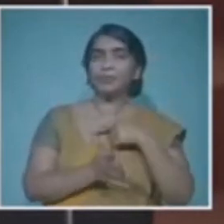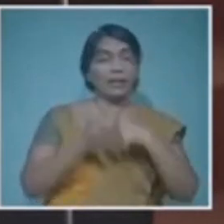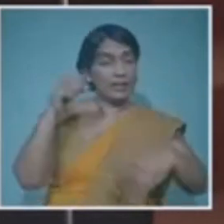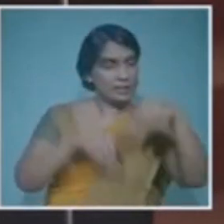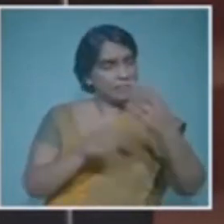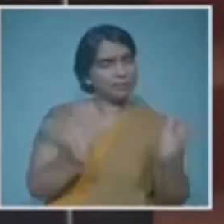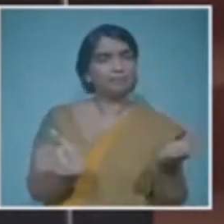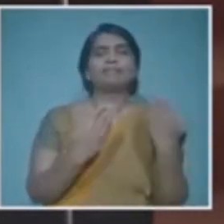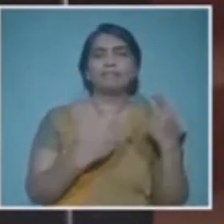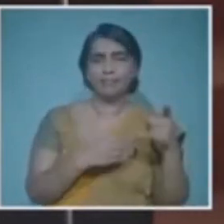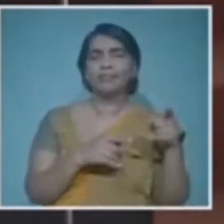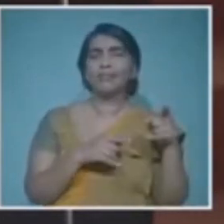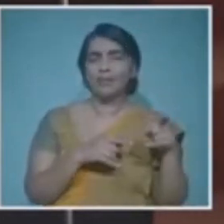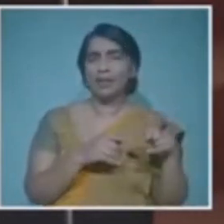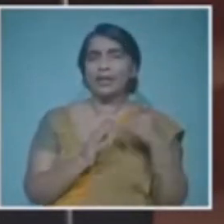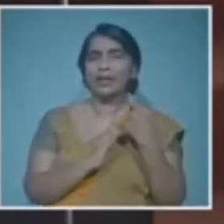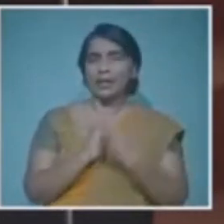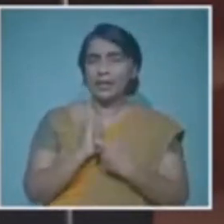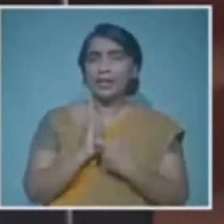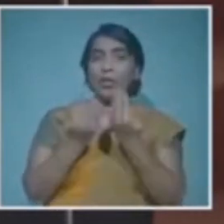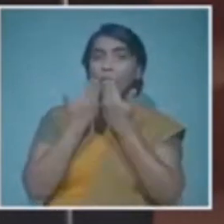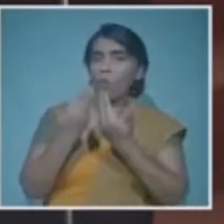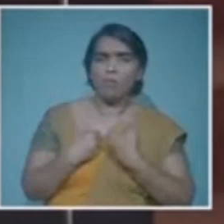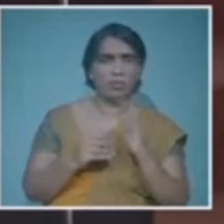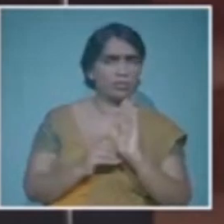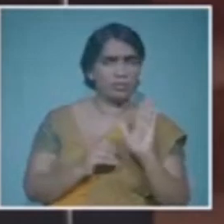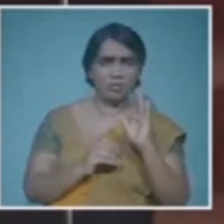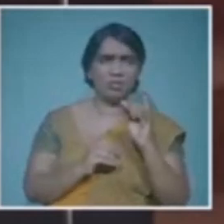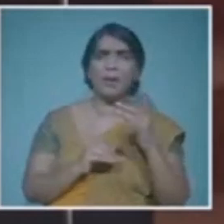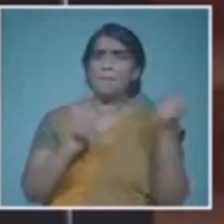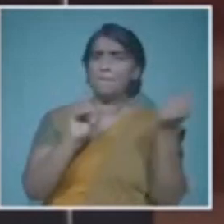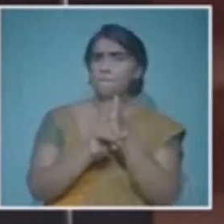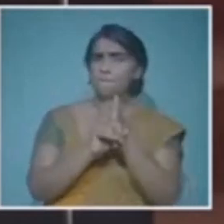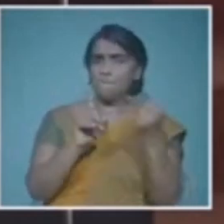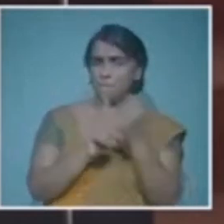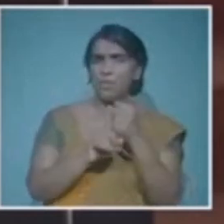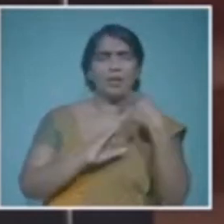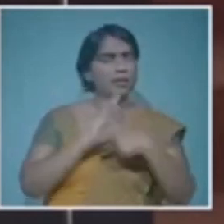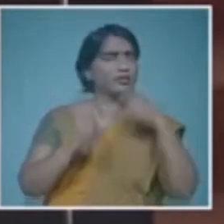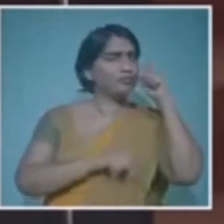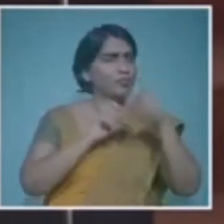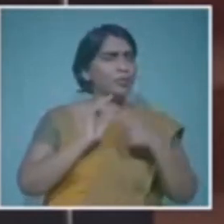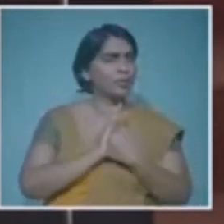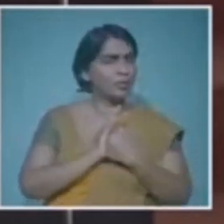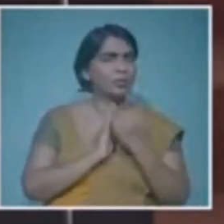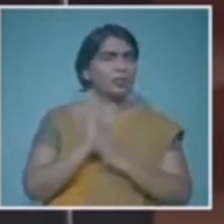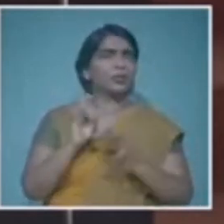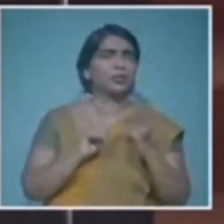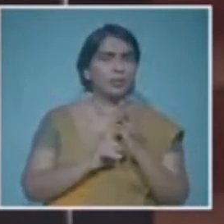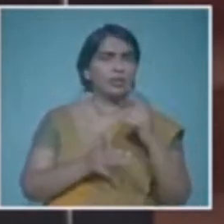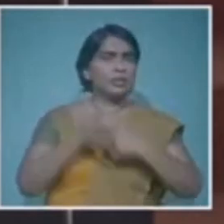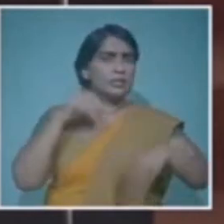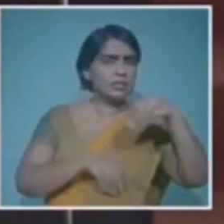තියන්න. එතුමා දීතිවතිකේ උපදෙස් ගන්න ඕනේ. බලපෑම අද රටේ ජනතාව ගරු මන්ත්‍රීතුමනි